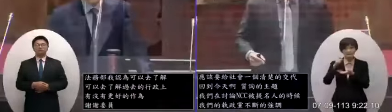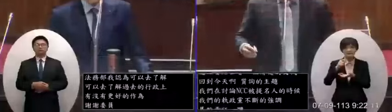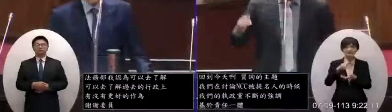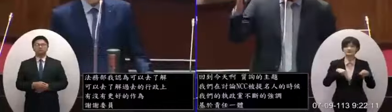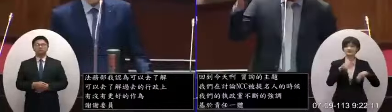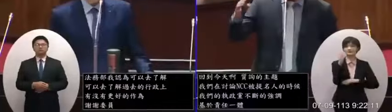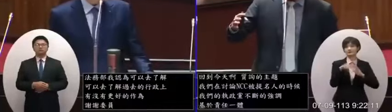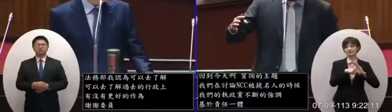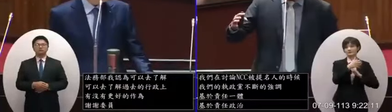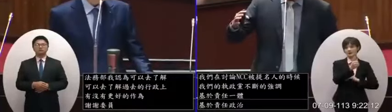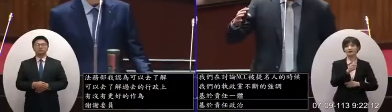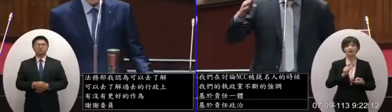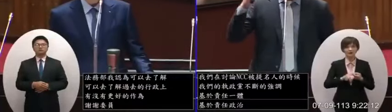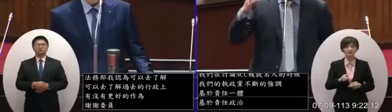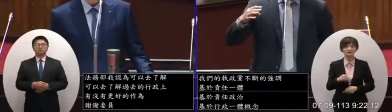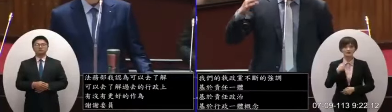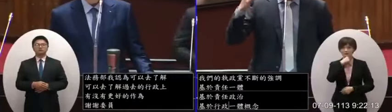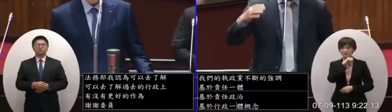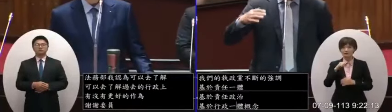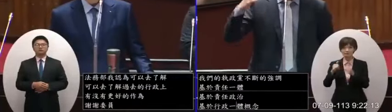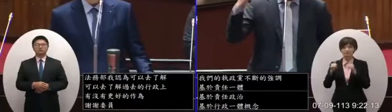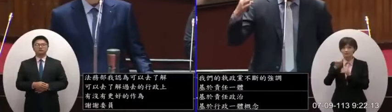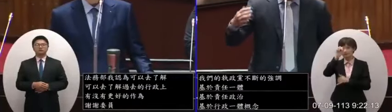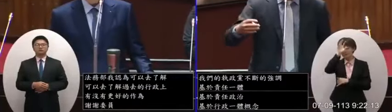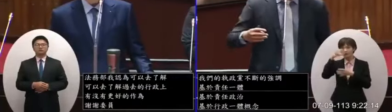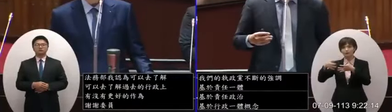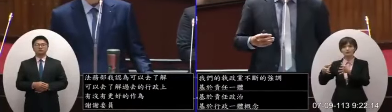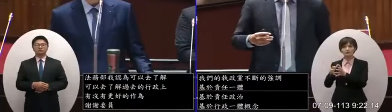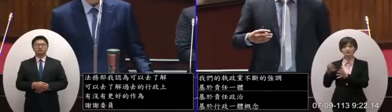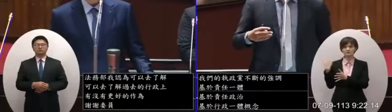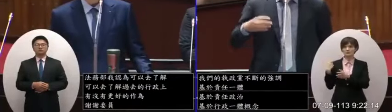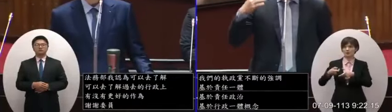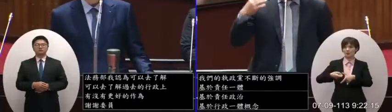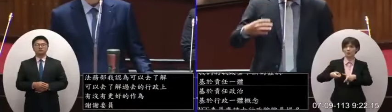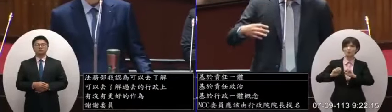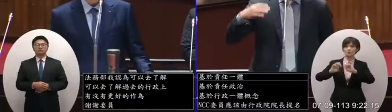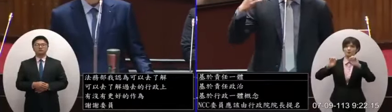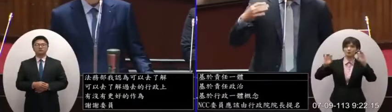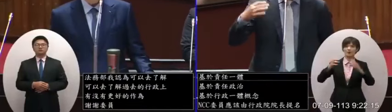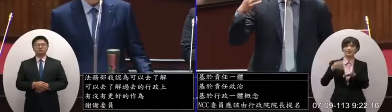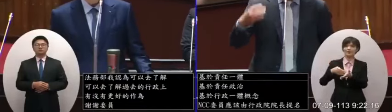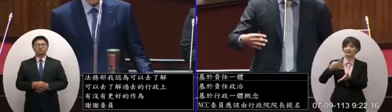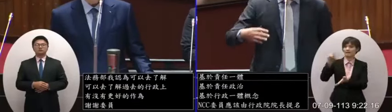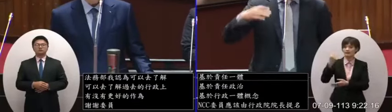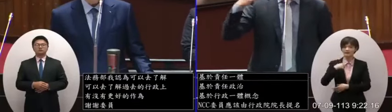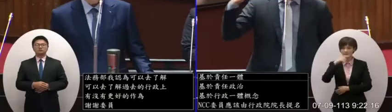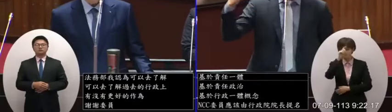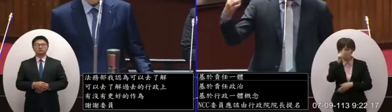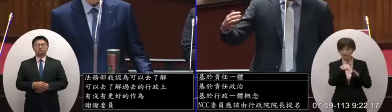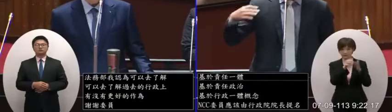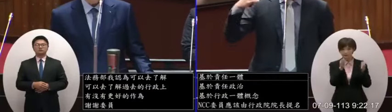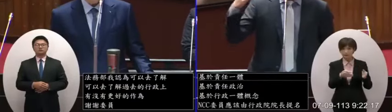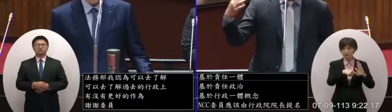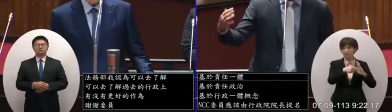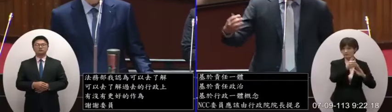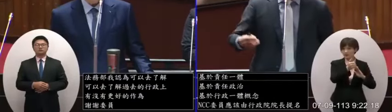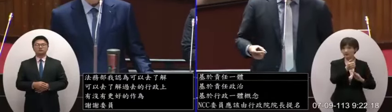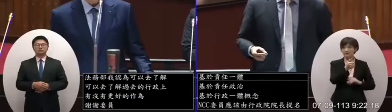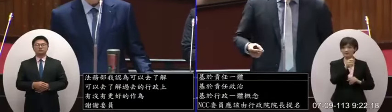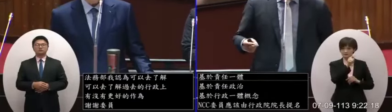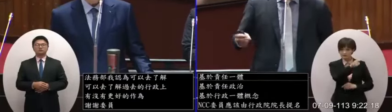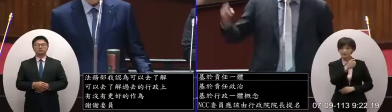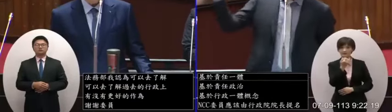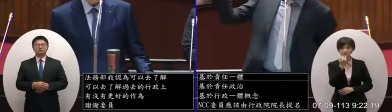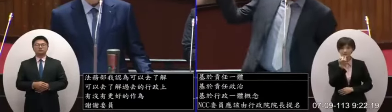嘛。台湾民众党党团我们公开呼吁过好几次，就希望卓荣泰院长能够跟社会大众表